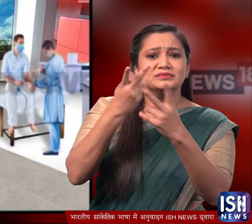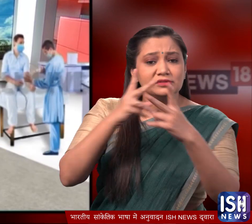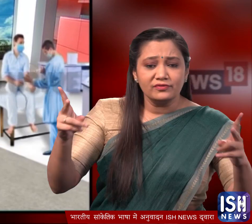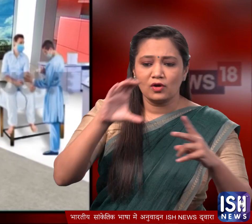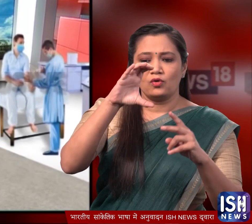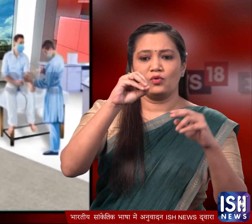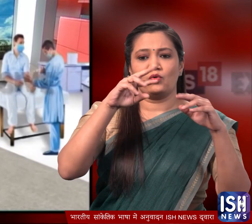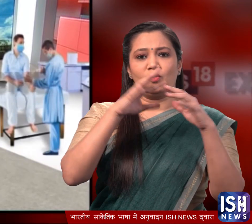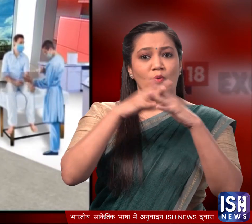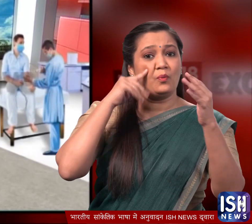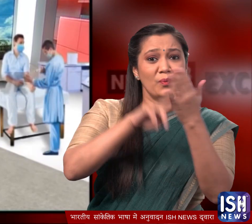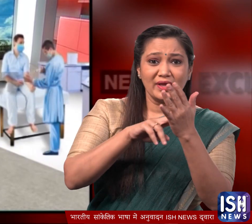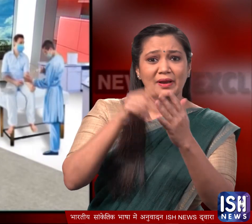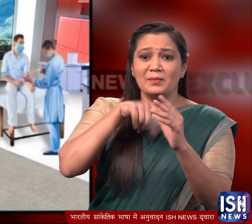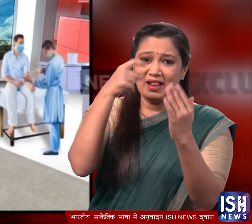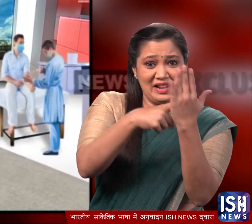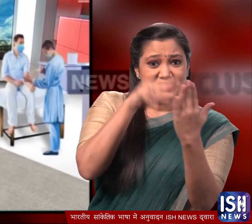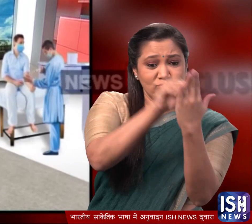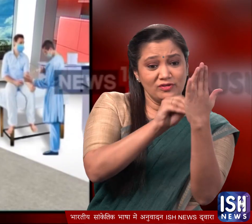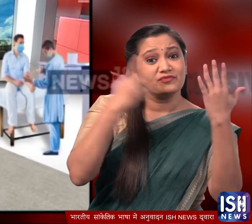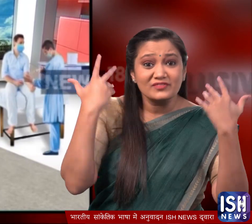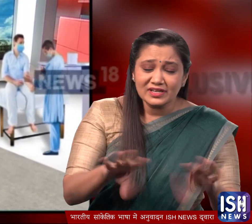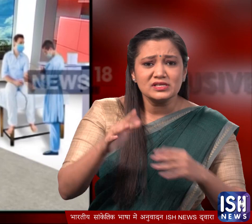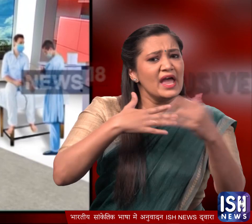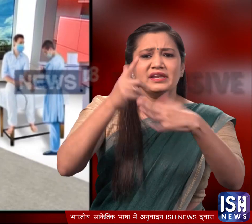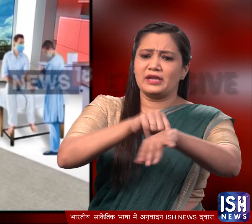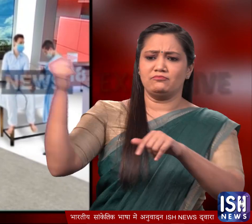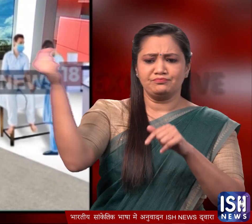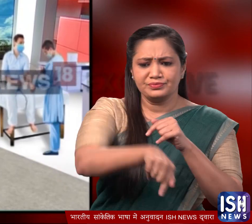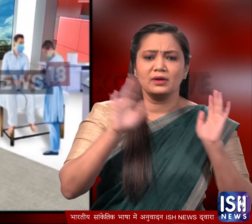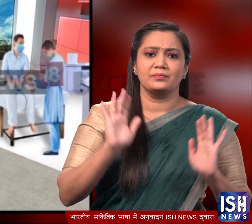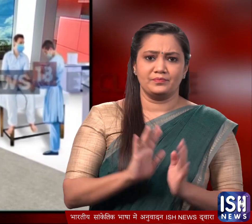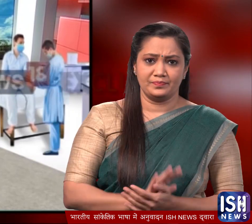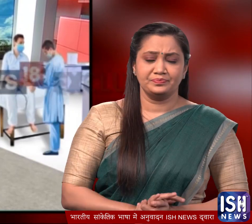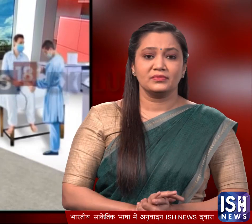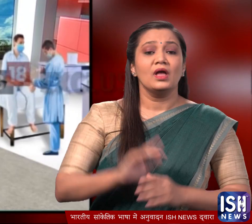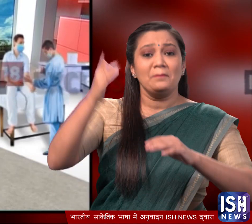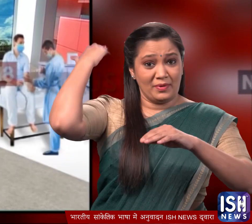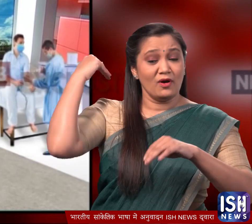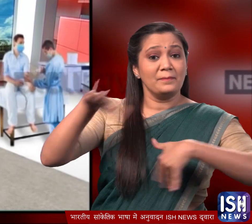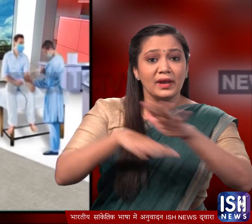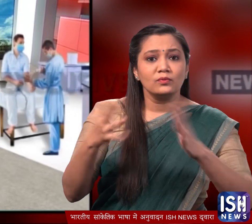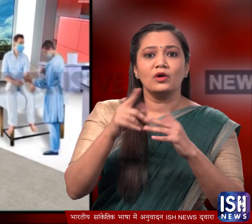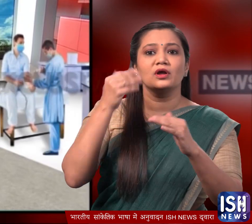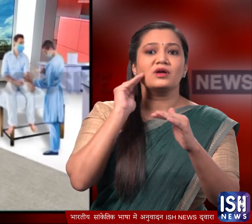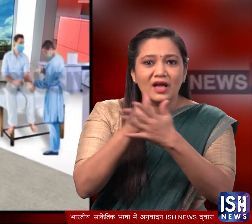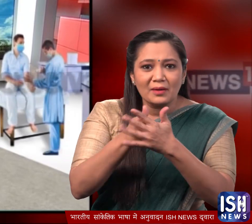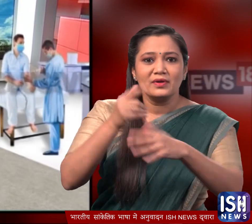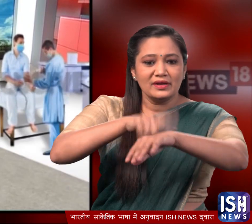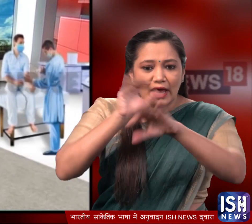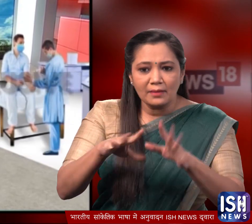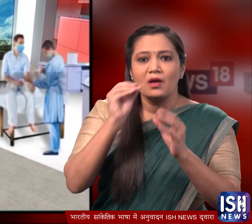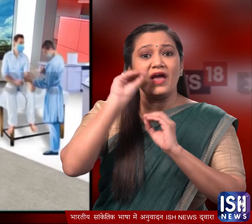भी बदलाव कर दिया गया है। अब कोविन ऐप पर रजिस्टर्ड स्वास्थ्य कर्मी कभी भी वैक्सीन लगवा सकते हैं, जबकि पहले टीका लगाने के